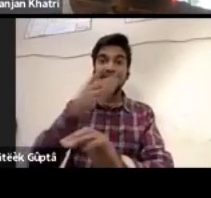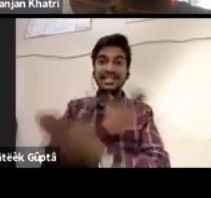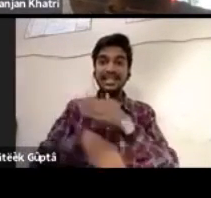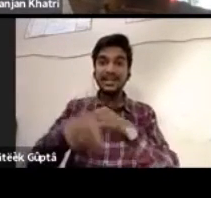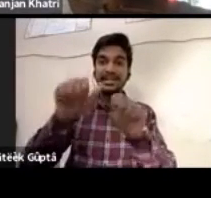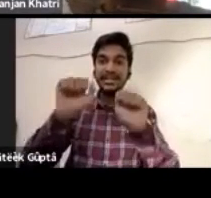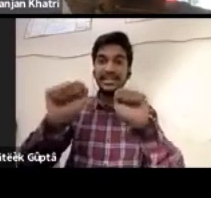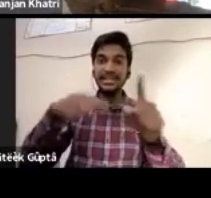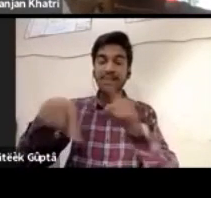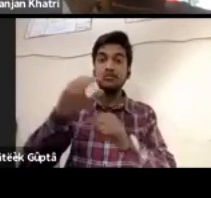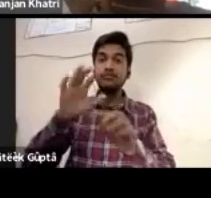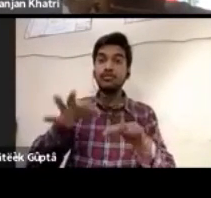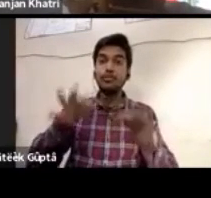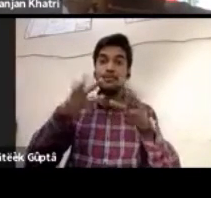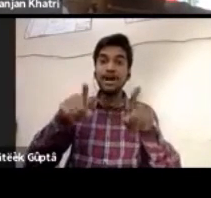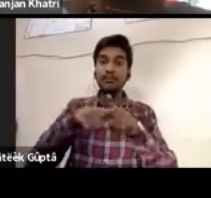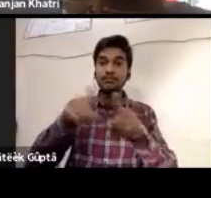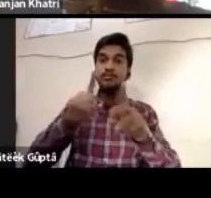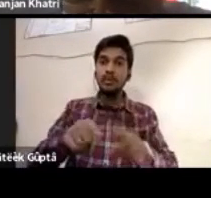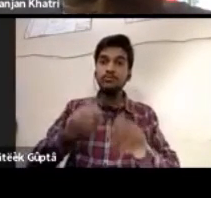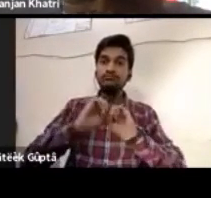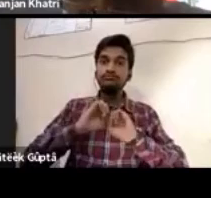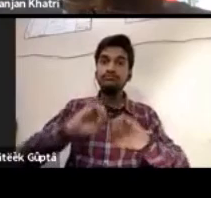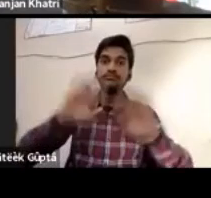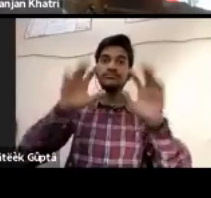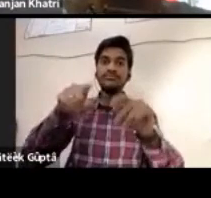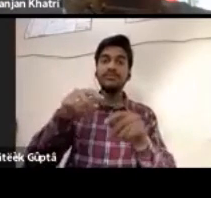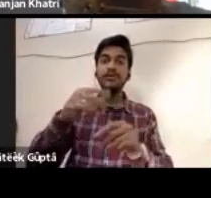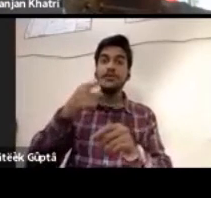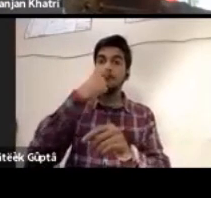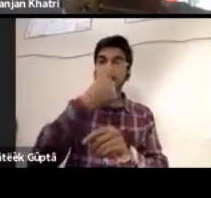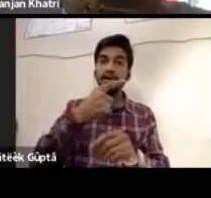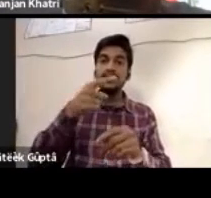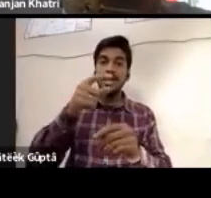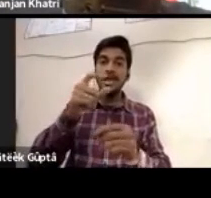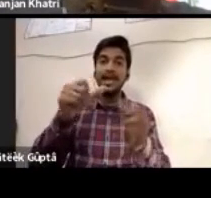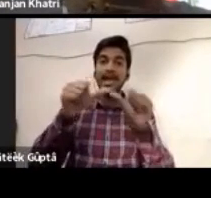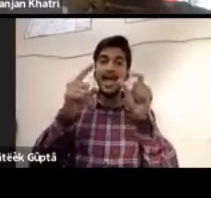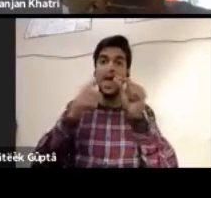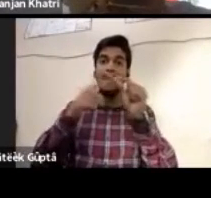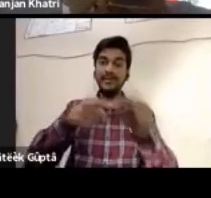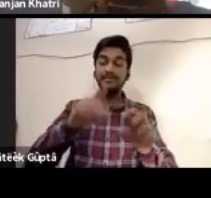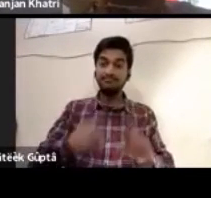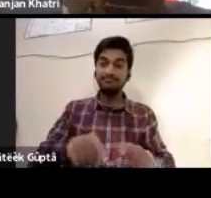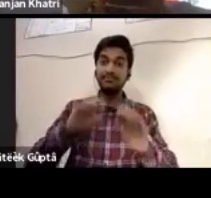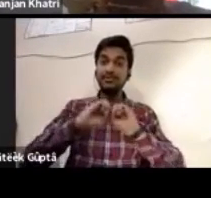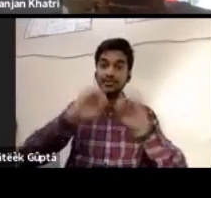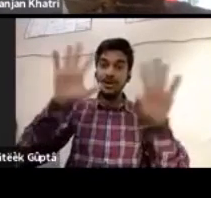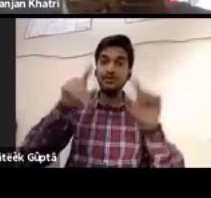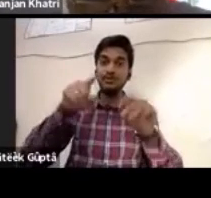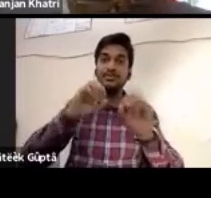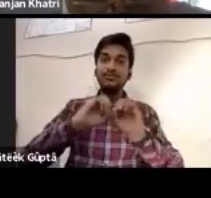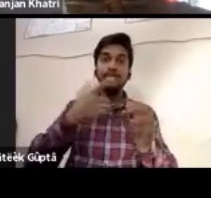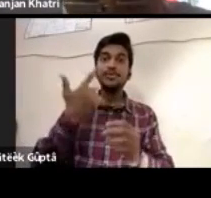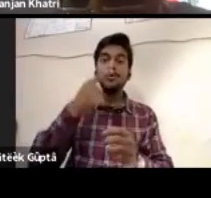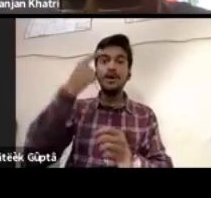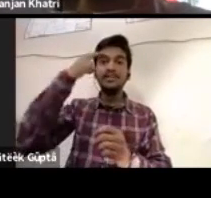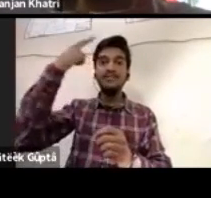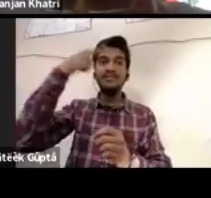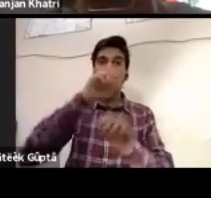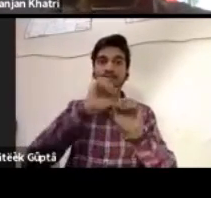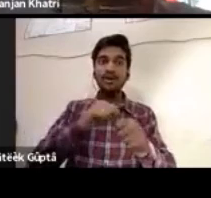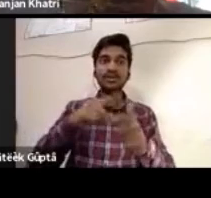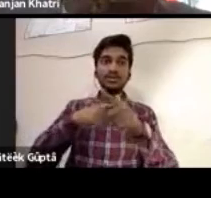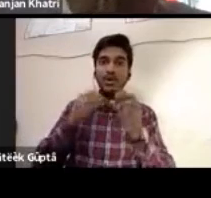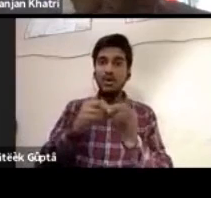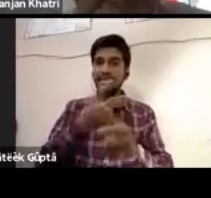अपने और दिव्यांग भाई बंधुओं से कनेक्टेड होंगे, तो आप श्योरली उनको भी ये मैसेज दीजिए ताकि वो भी सपने लेने लगे, और अब वो